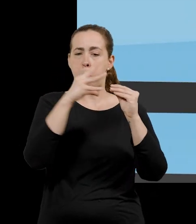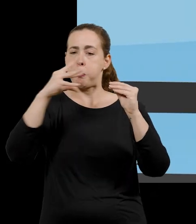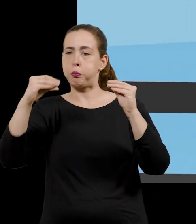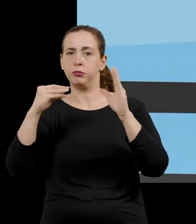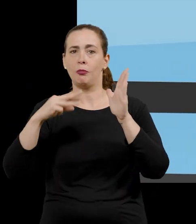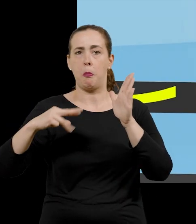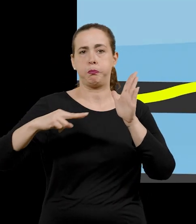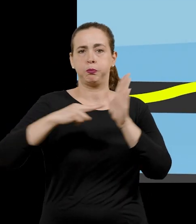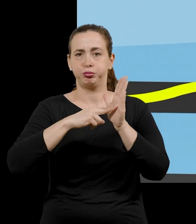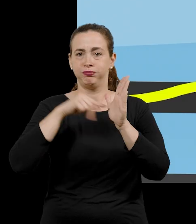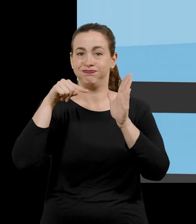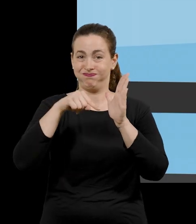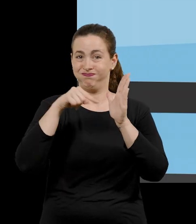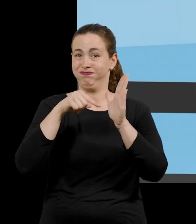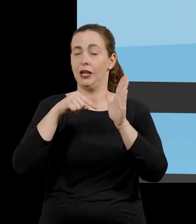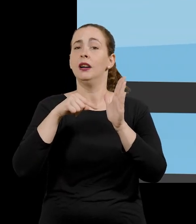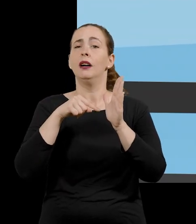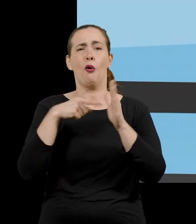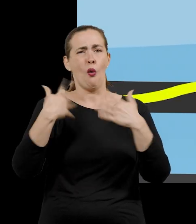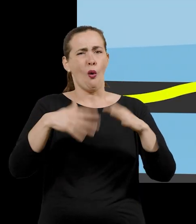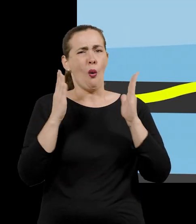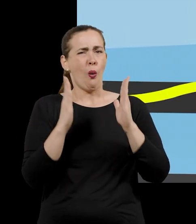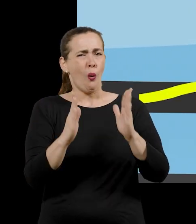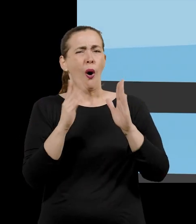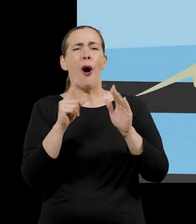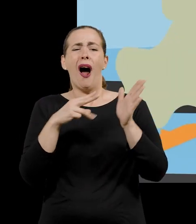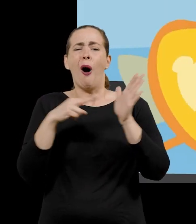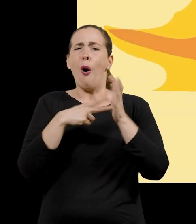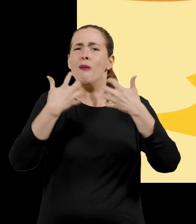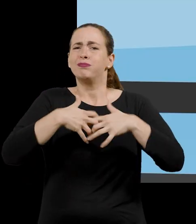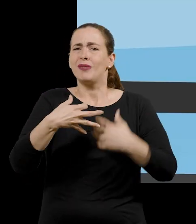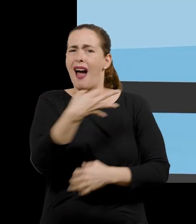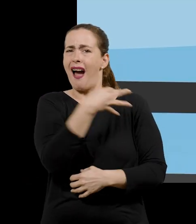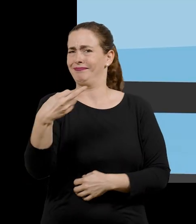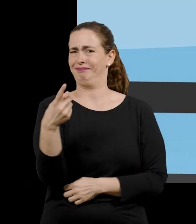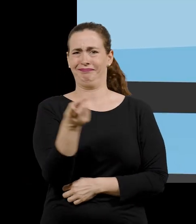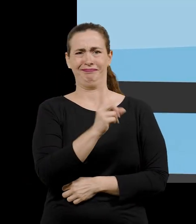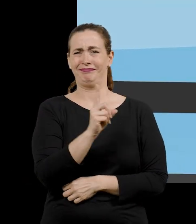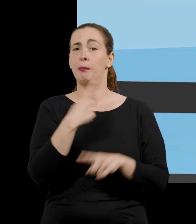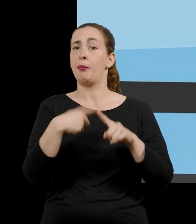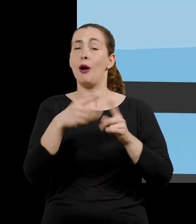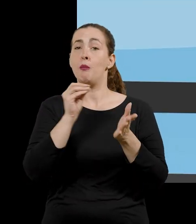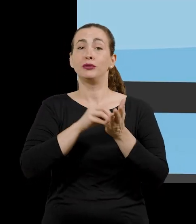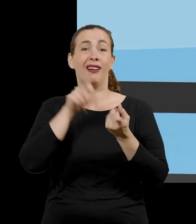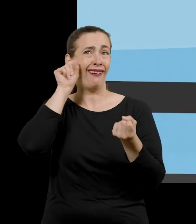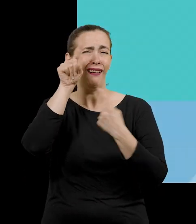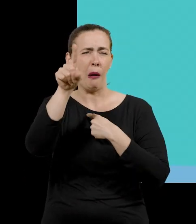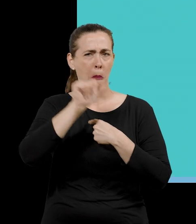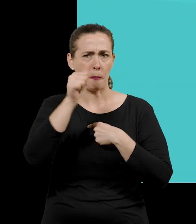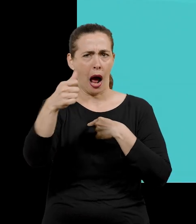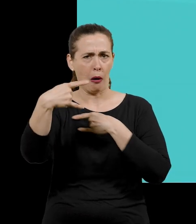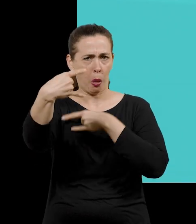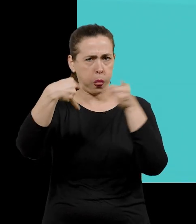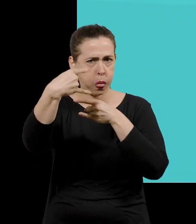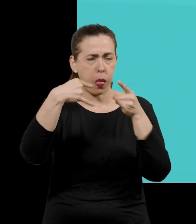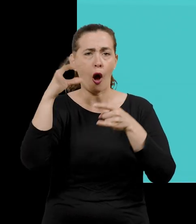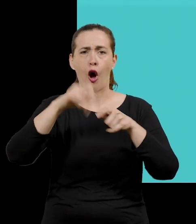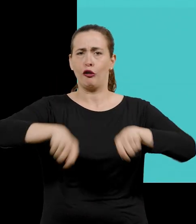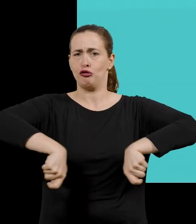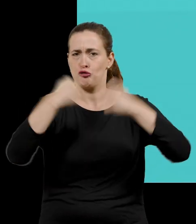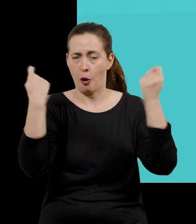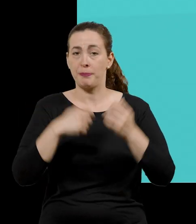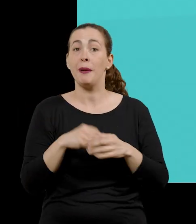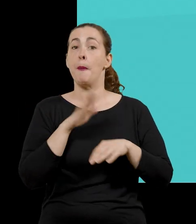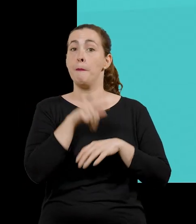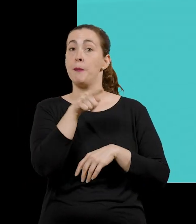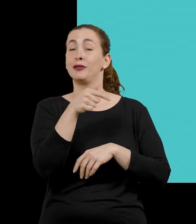eren massa grans i molt poc eficients, i força sovint fallaven o es fonien. Els primers